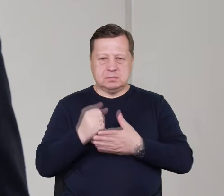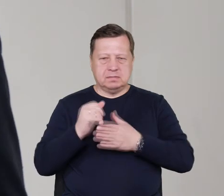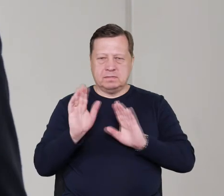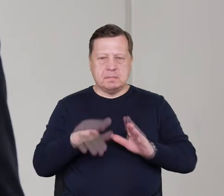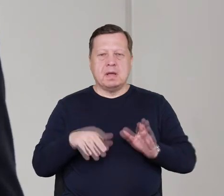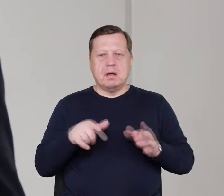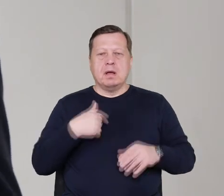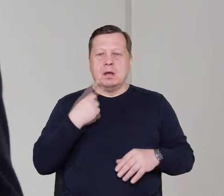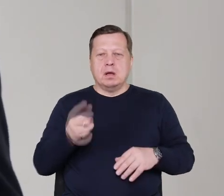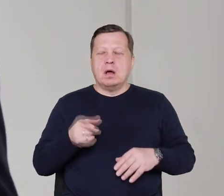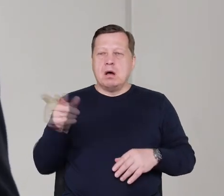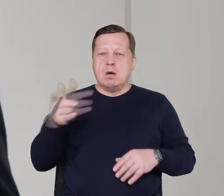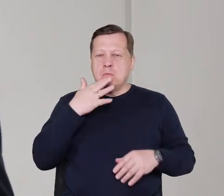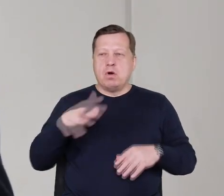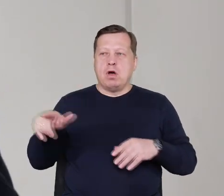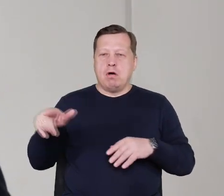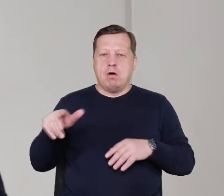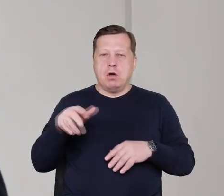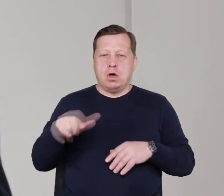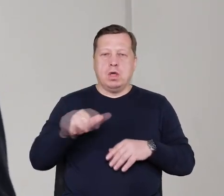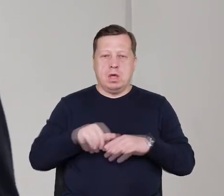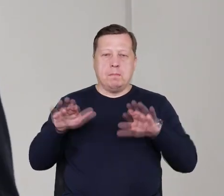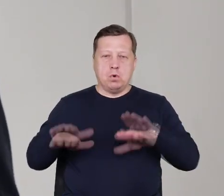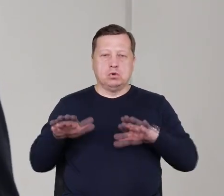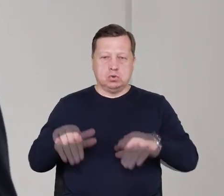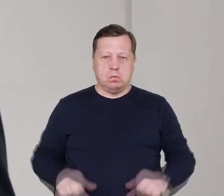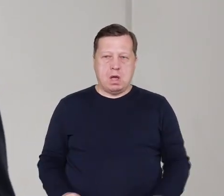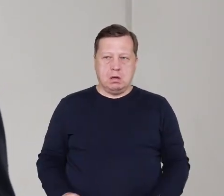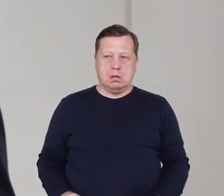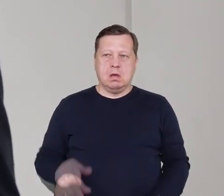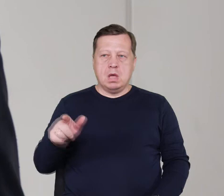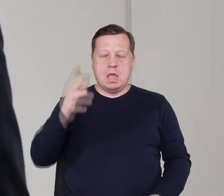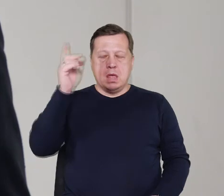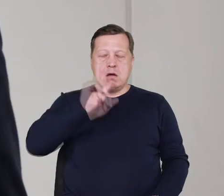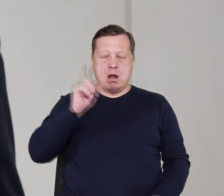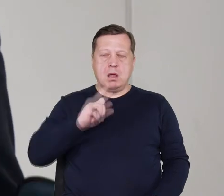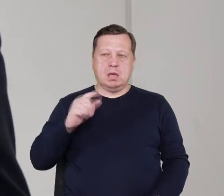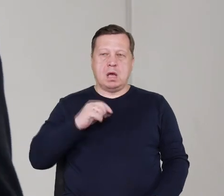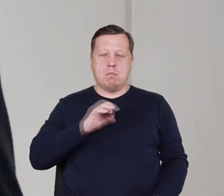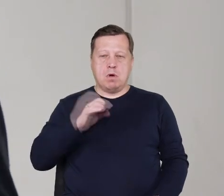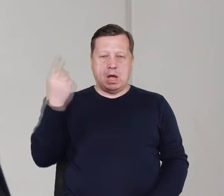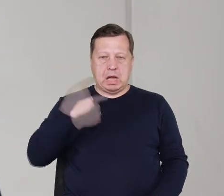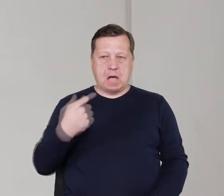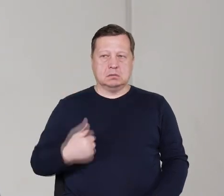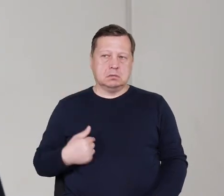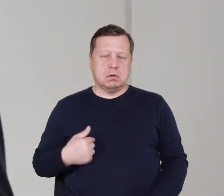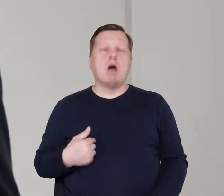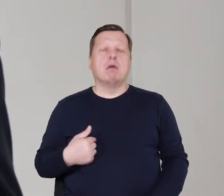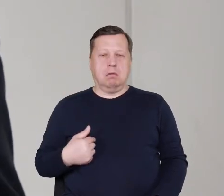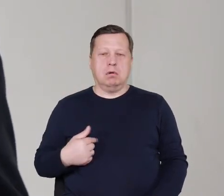bycie sobą jesteśmy muzeum ani nami i nasza religia na to nakazuje jako katolik